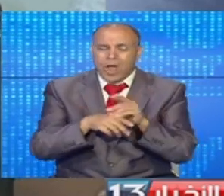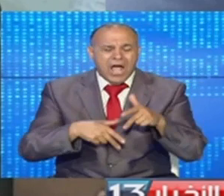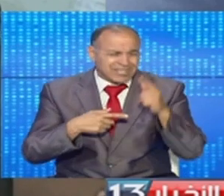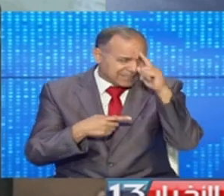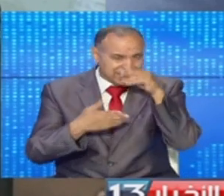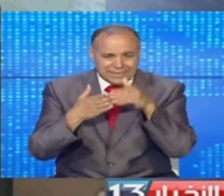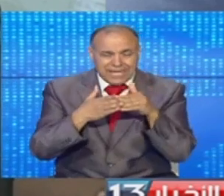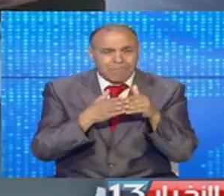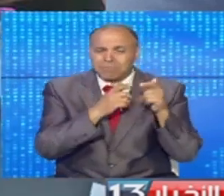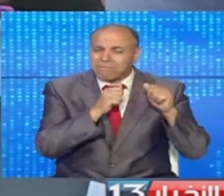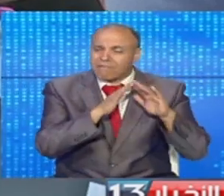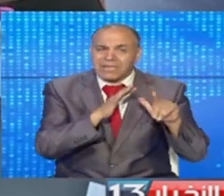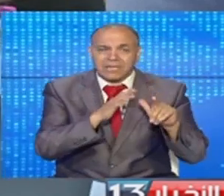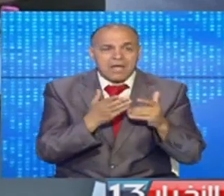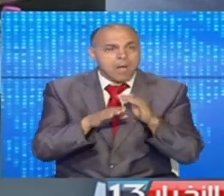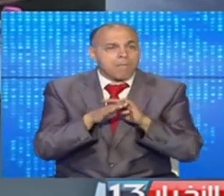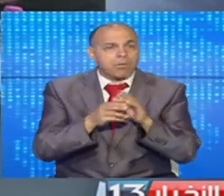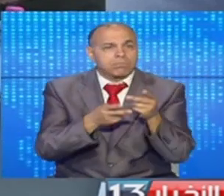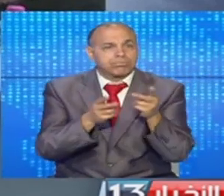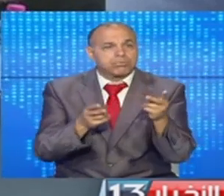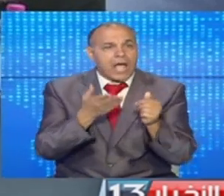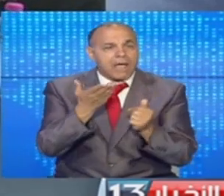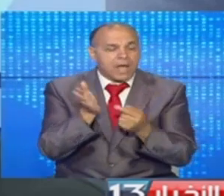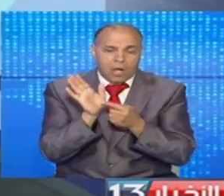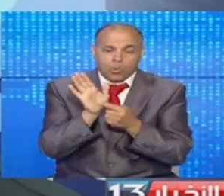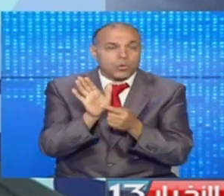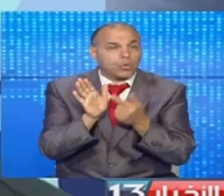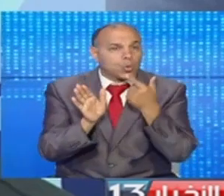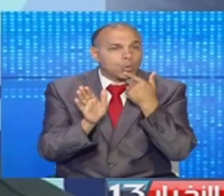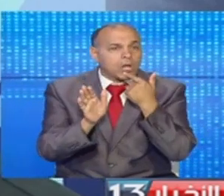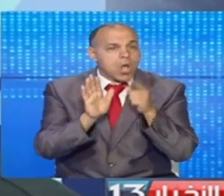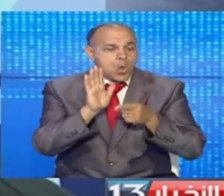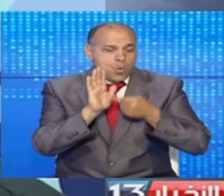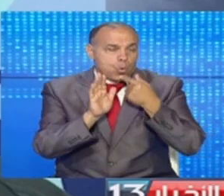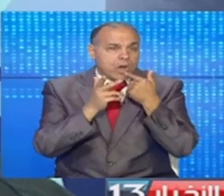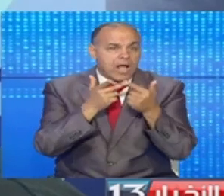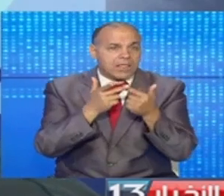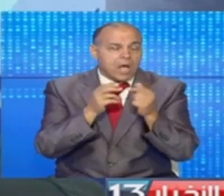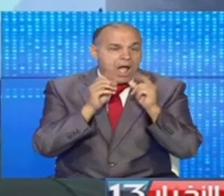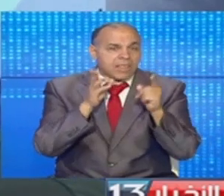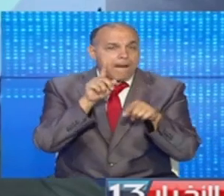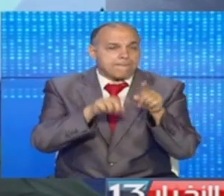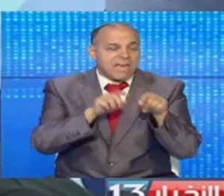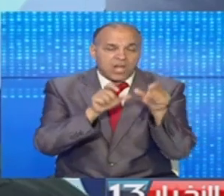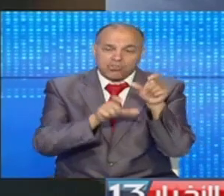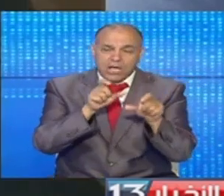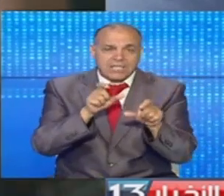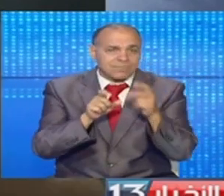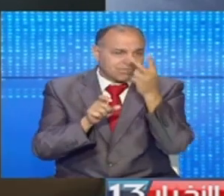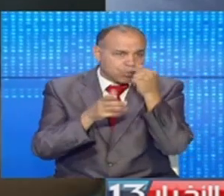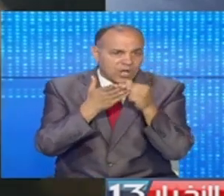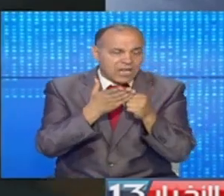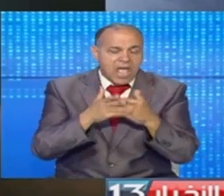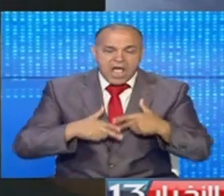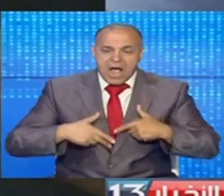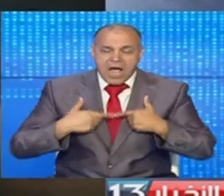وفترة الحجر الصحي محور بحث أولي قدمت أيضا نتائجه الأولية، أظهرت أن بعض الأشخاص من هذه الفئة قد